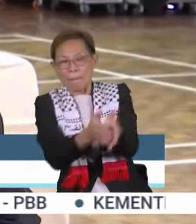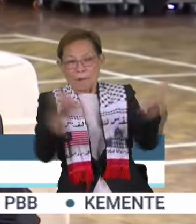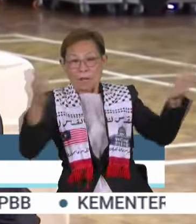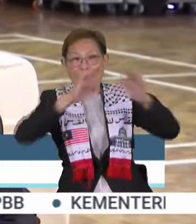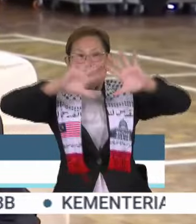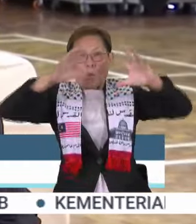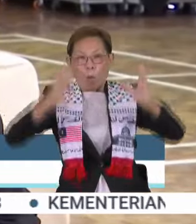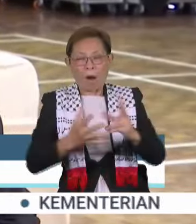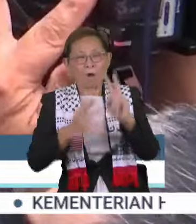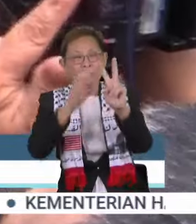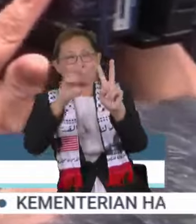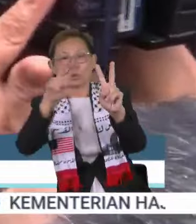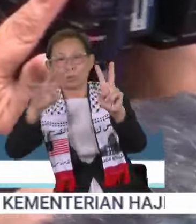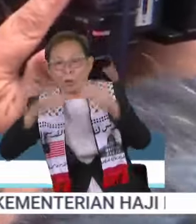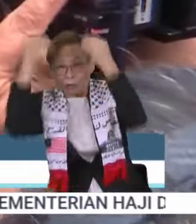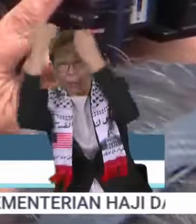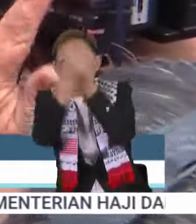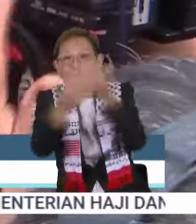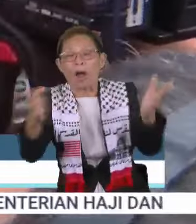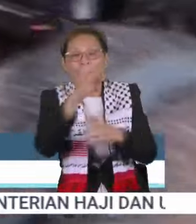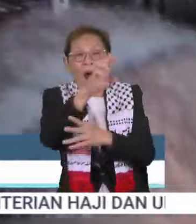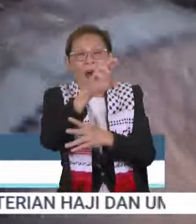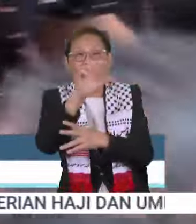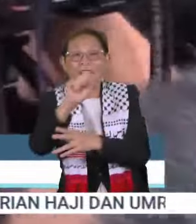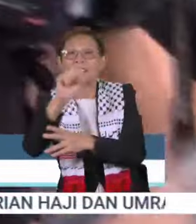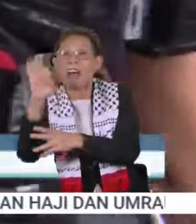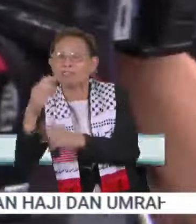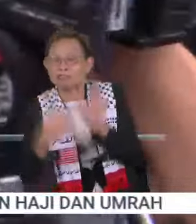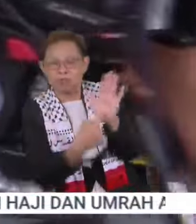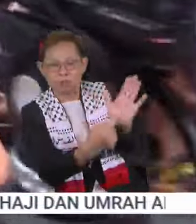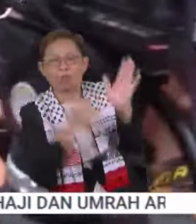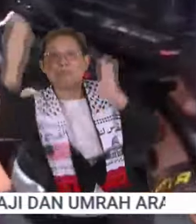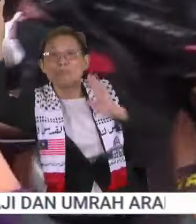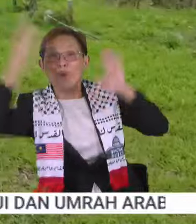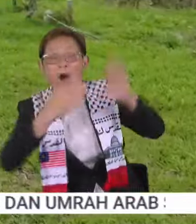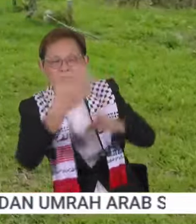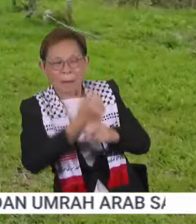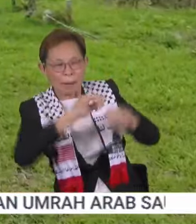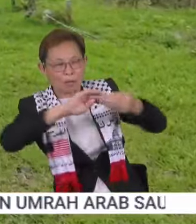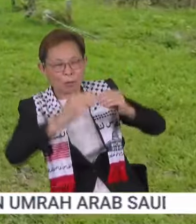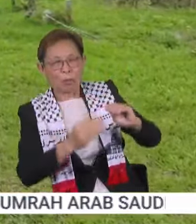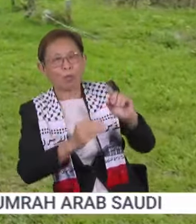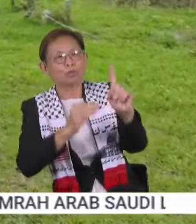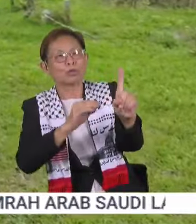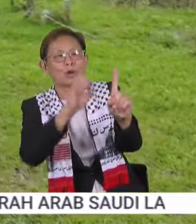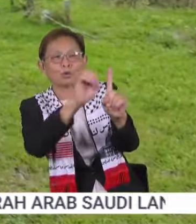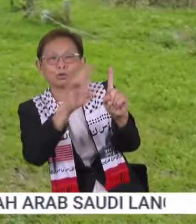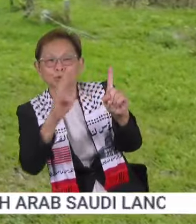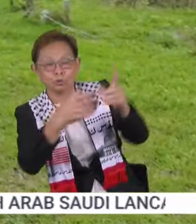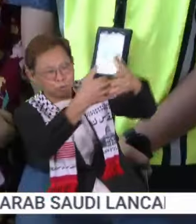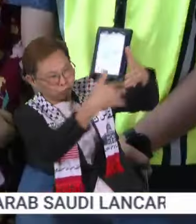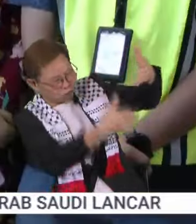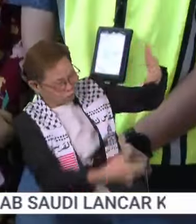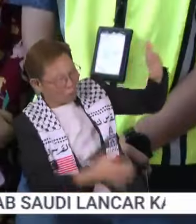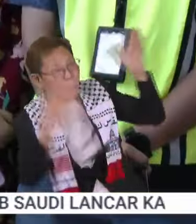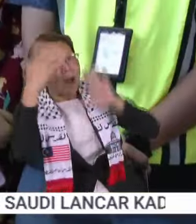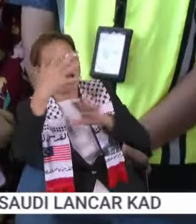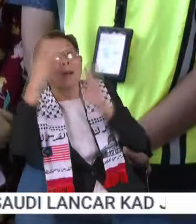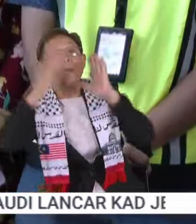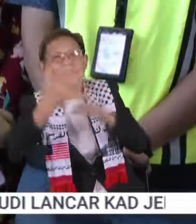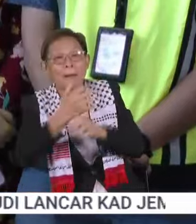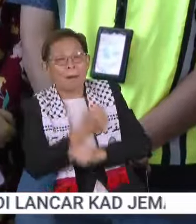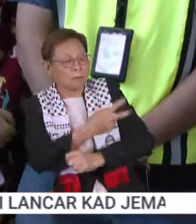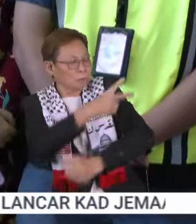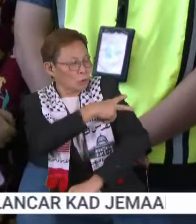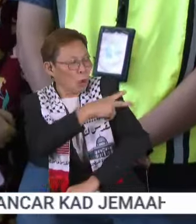dunia 2024 yang disiarkan rsf menunjukkan Malaysia menghuni kedudukan ke-107 Malaysia memperoleh